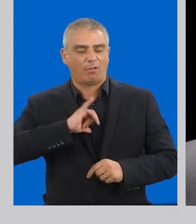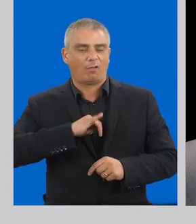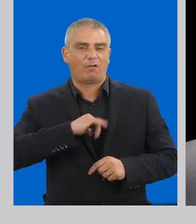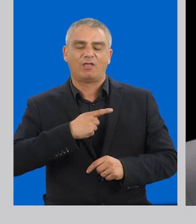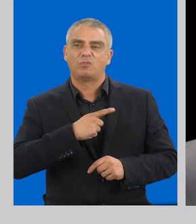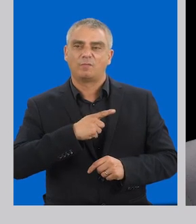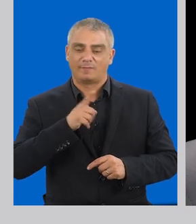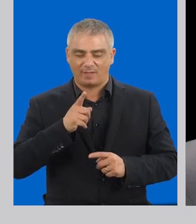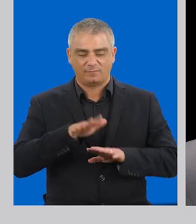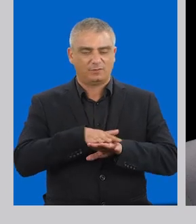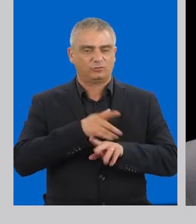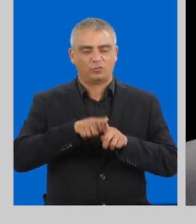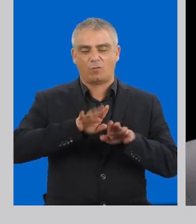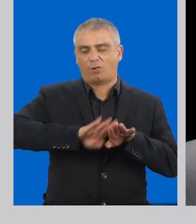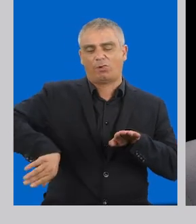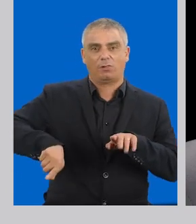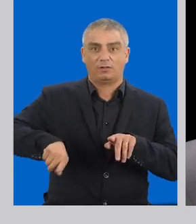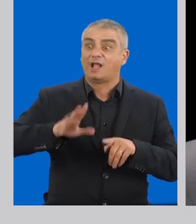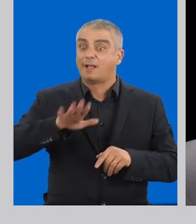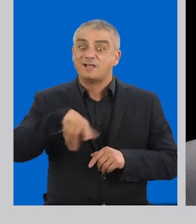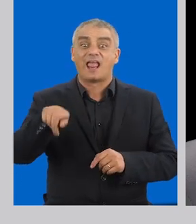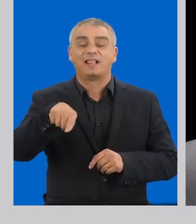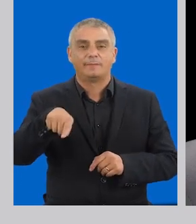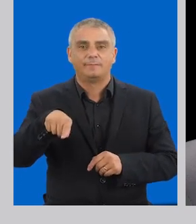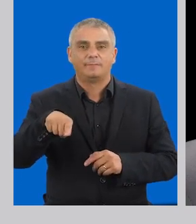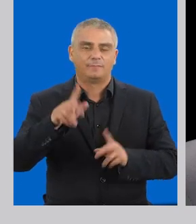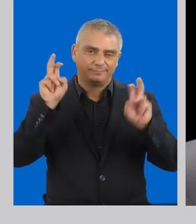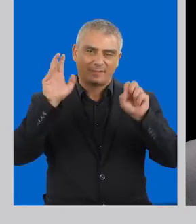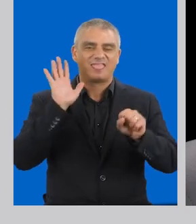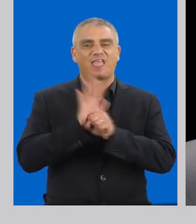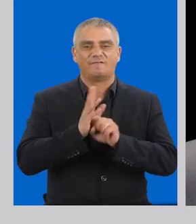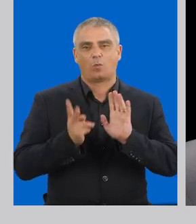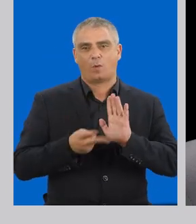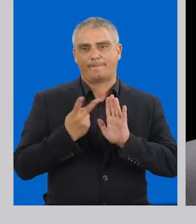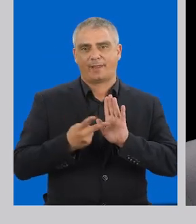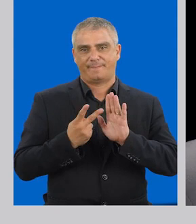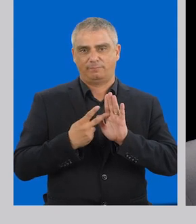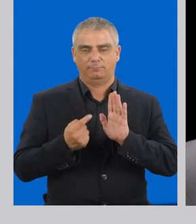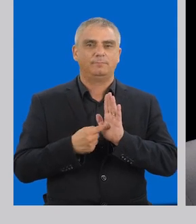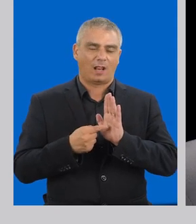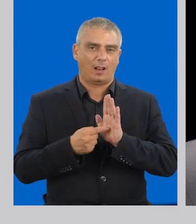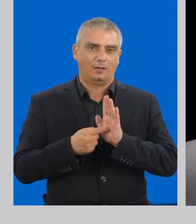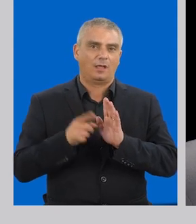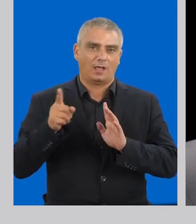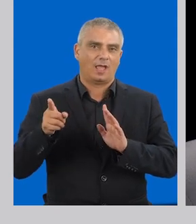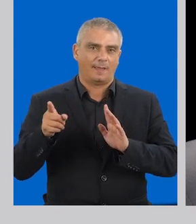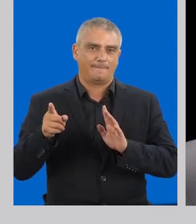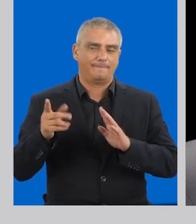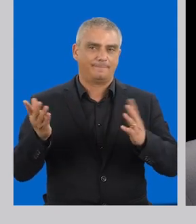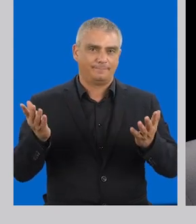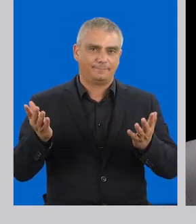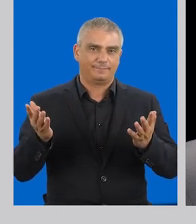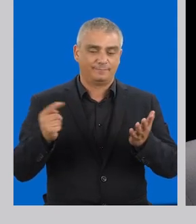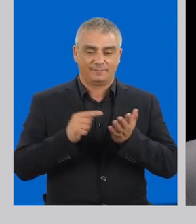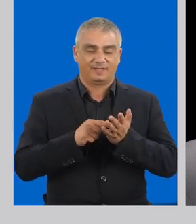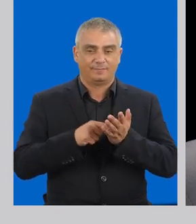קינאו בהם הם הרגישו מופלים כלפיהם גם הילדים האלה בעצם נדפקו פעמיים בגלל שהם א